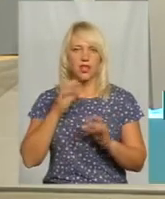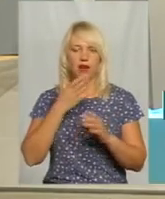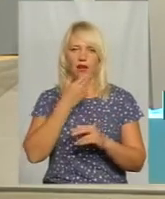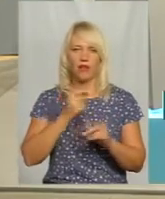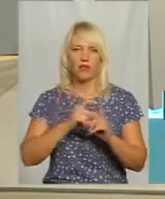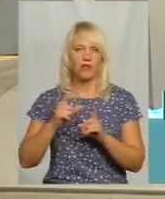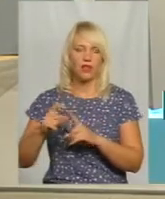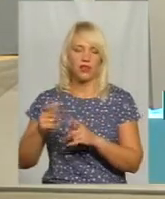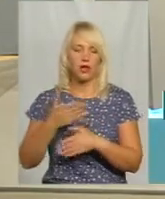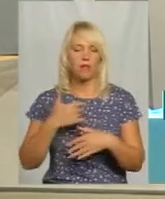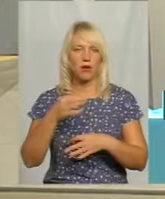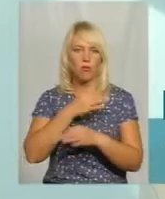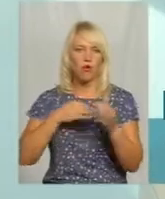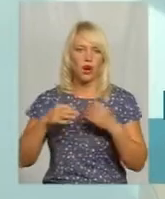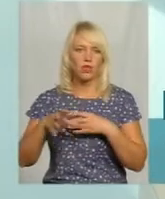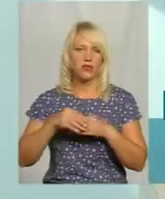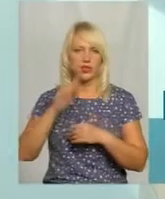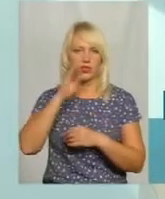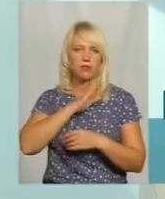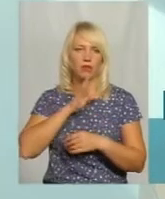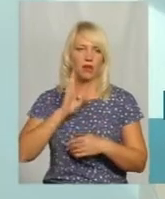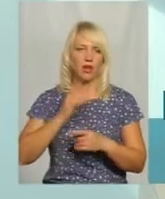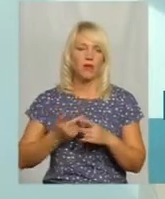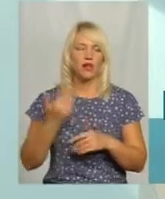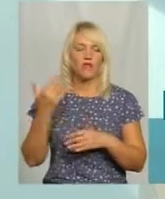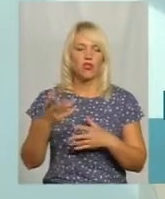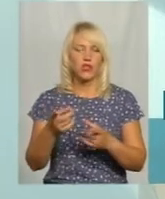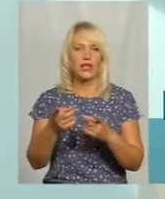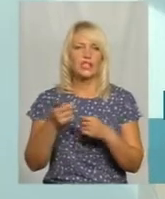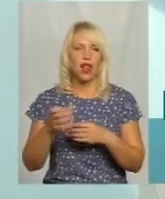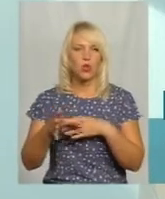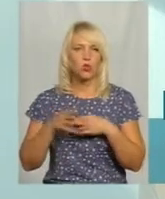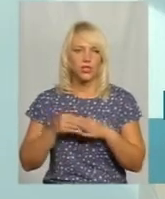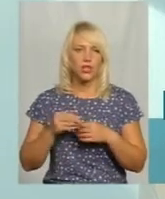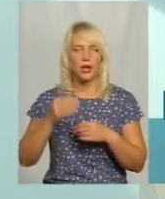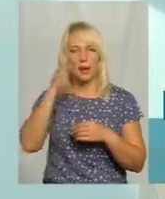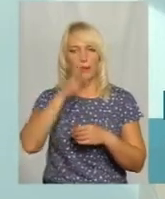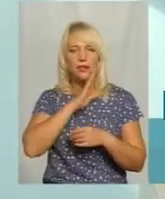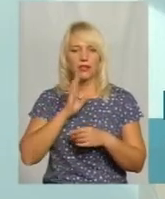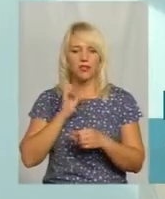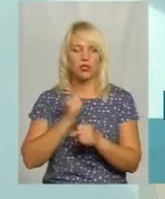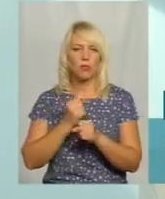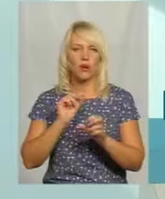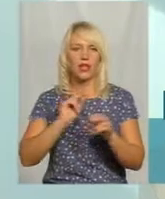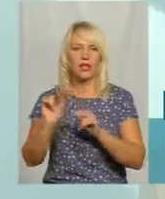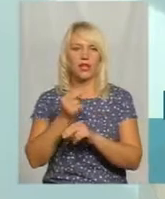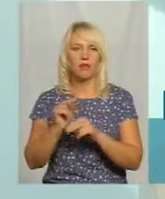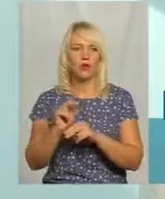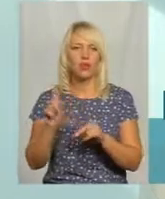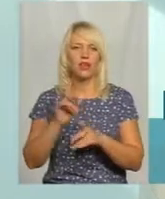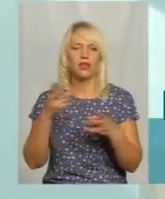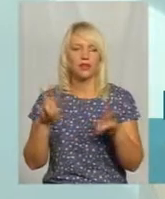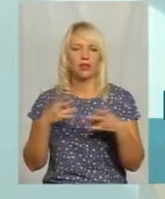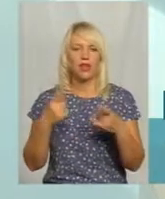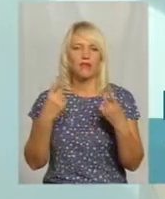– ми, порадившись з батьками. Тобто, вони залучили батьків і зробили косметичний ремонт, який не потребував великого